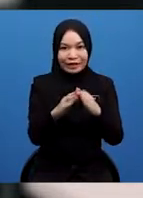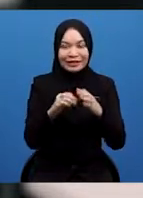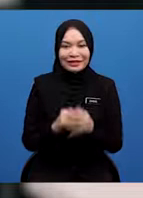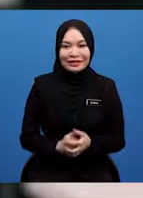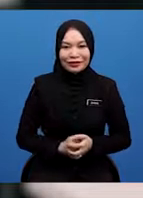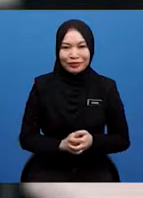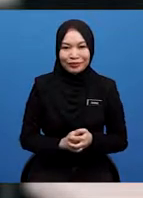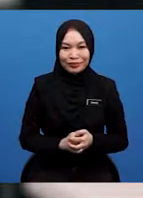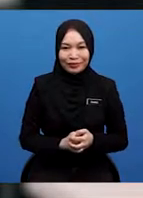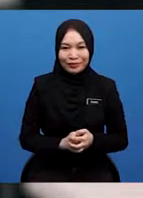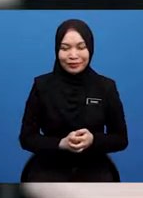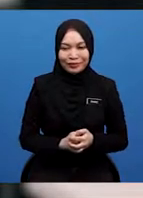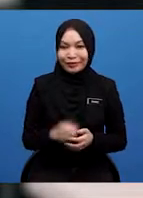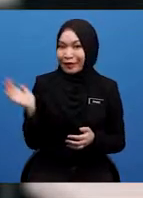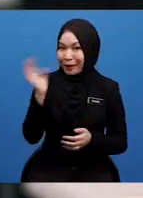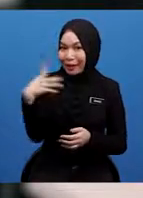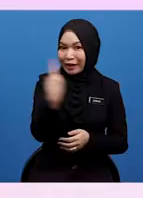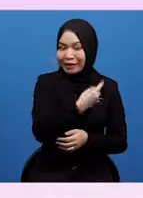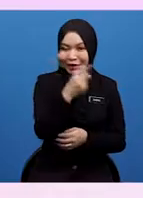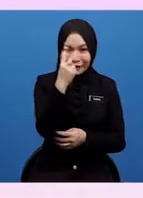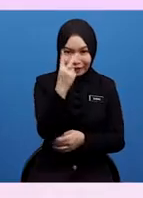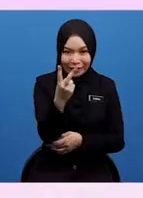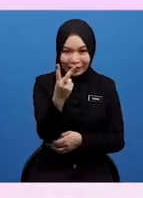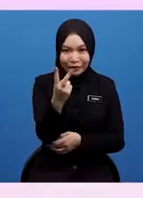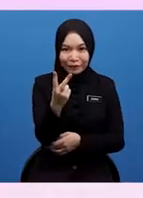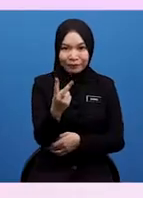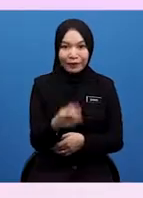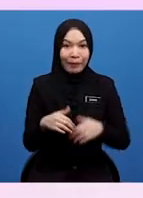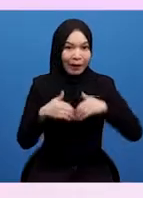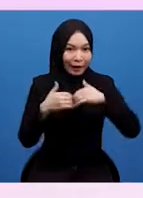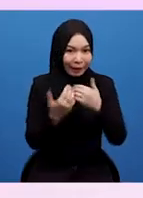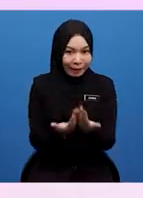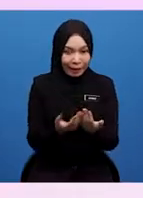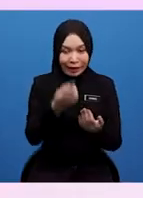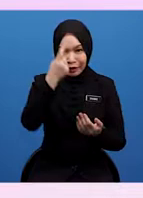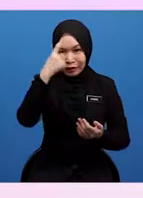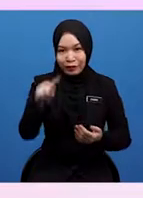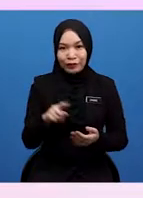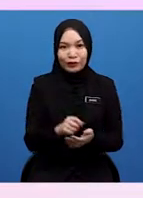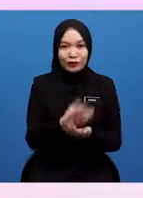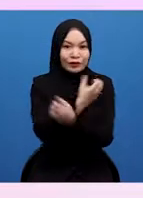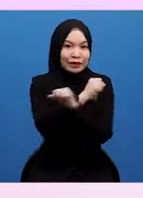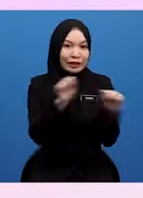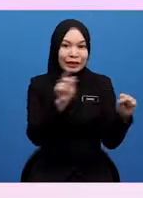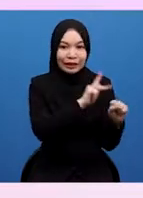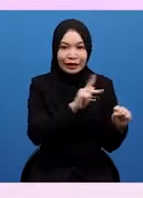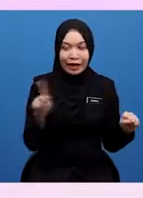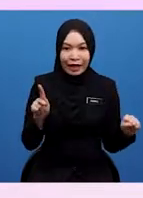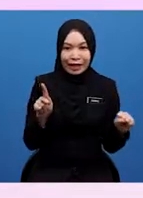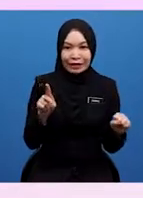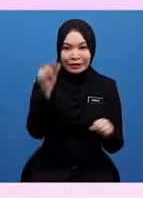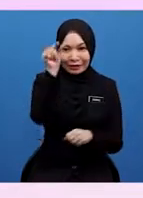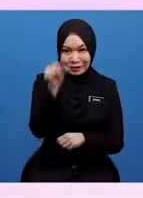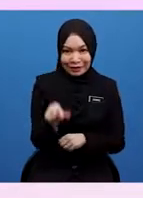skala ini. Mari kita lihat bagaimana untuk menyediakan graf gabungan